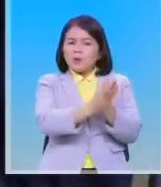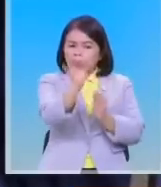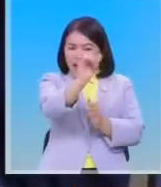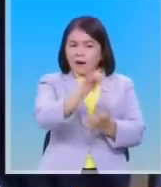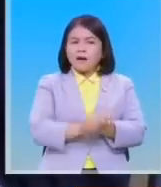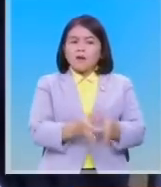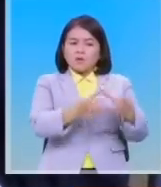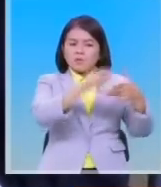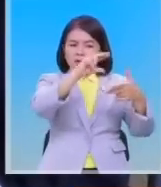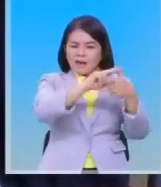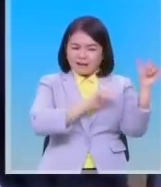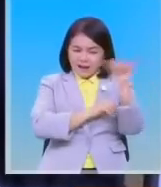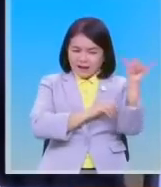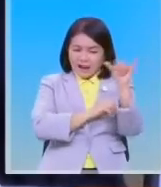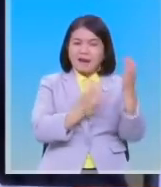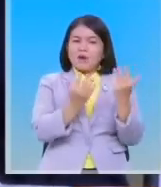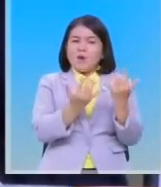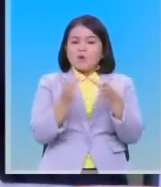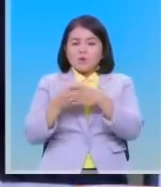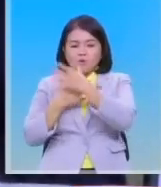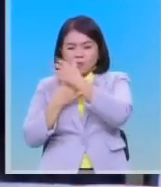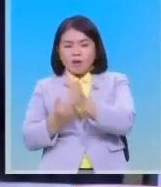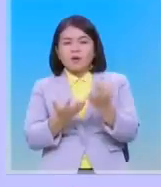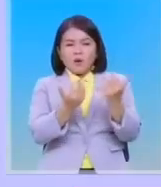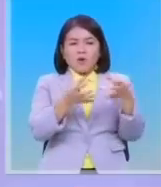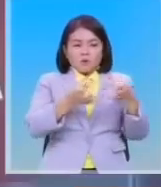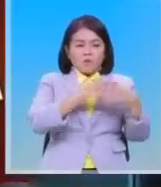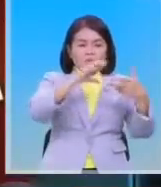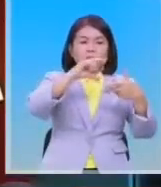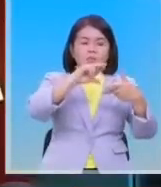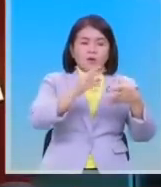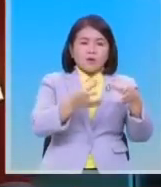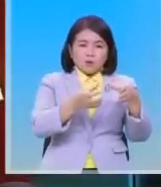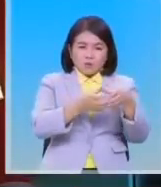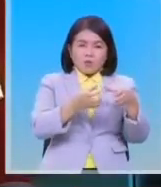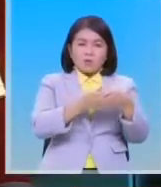รอคำตอบจากประชาธิปัตย์กับภูมิใจไทยนี่แหละค่ะอาทิตย์หน้าแล้วอี